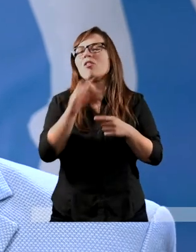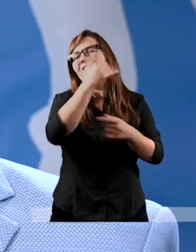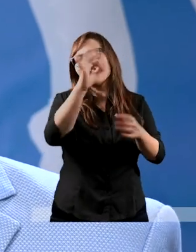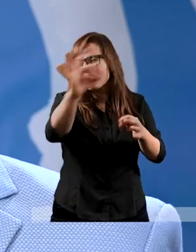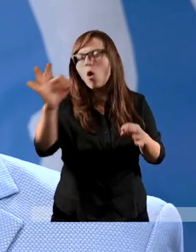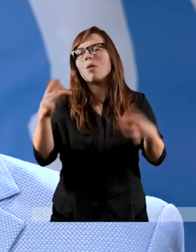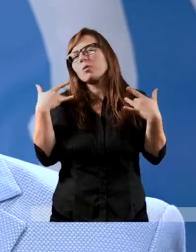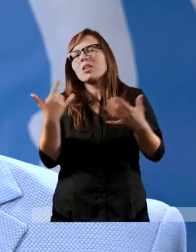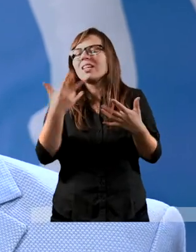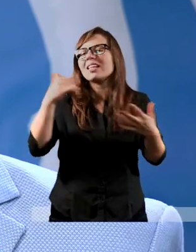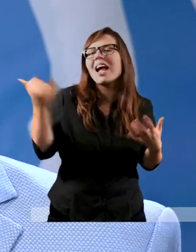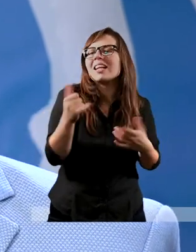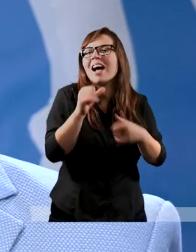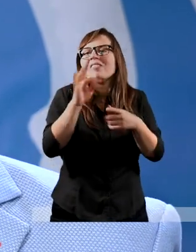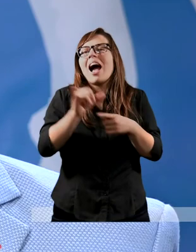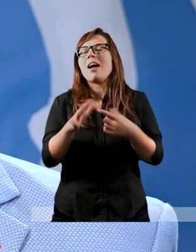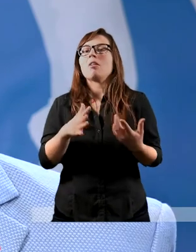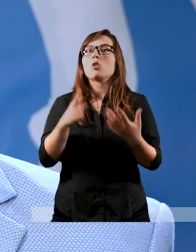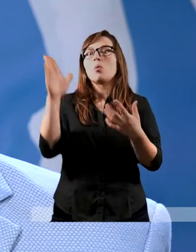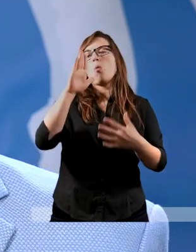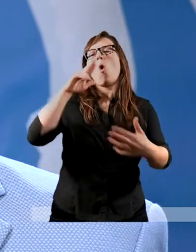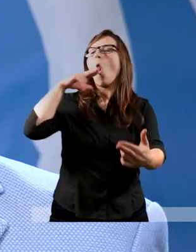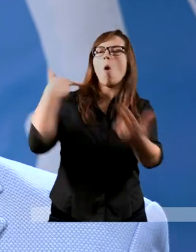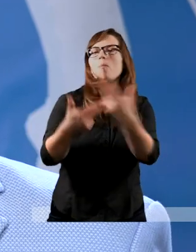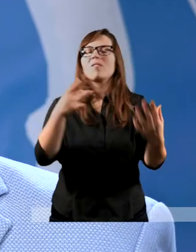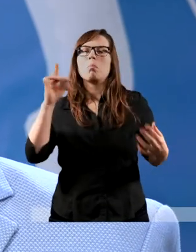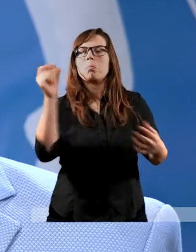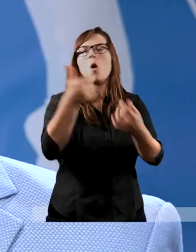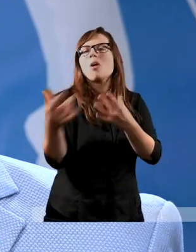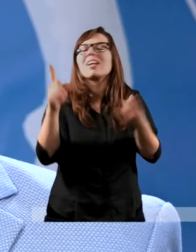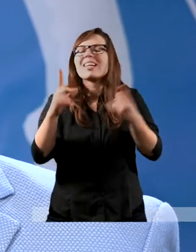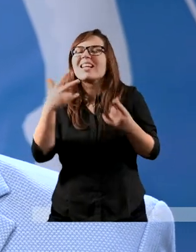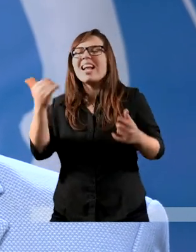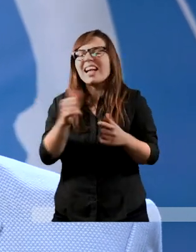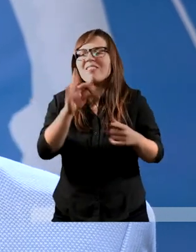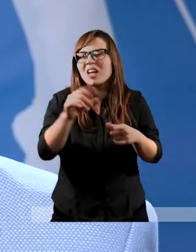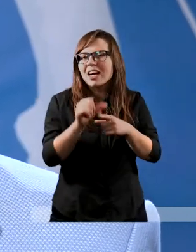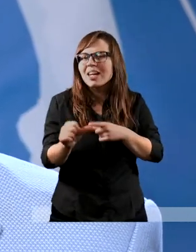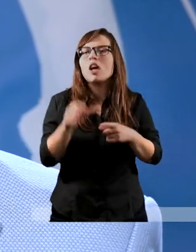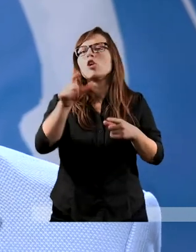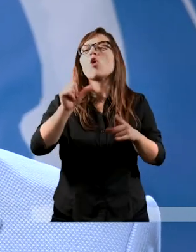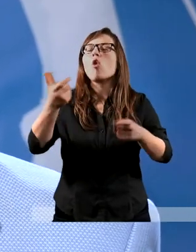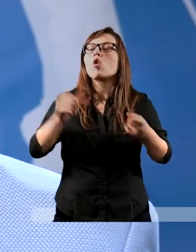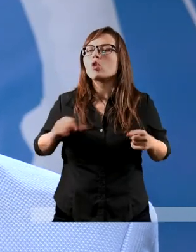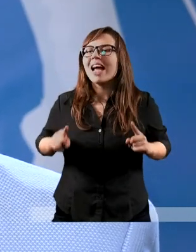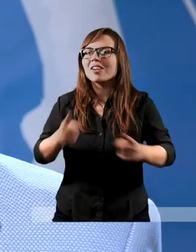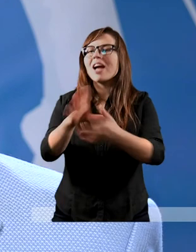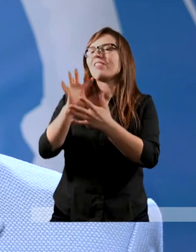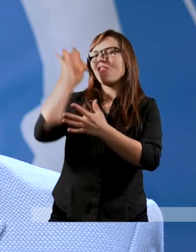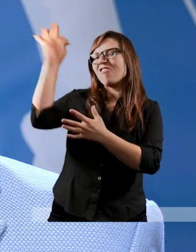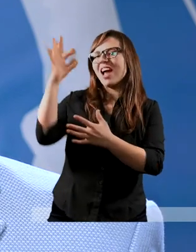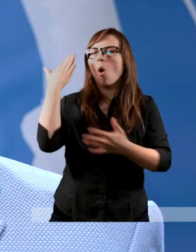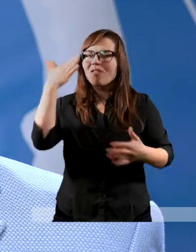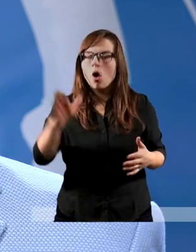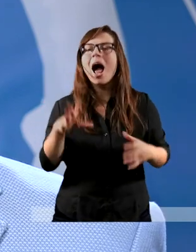sam sposób. Nie zawsze może się okazać, że Bóg będzie odpowiadał. Tu niezbadane są ścieżki, a wszystko, co się dzieje się z Jego wolą.